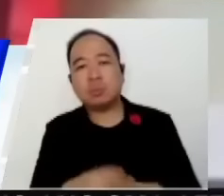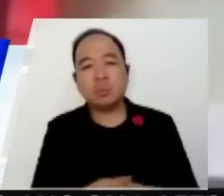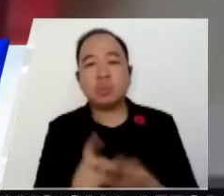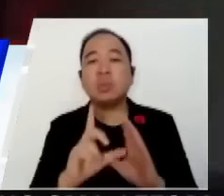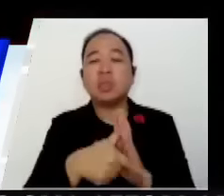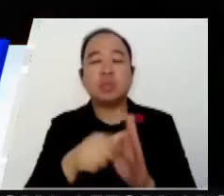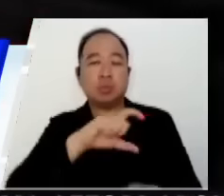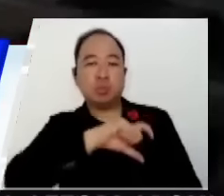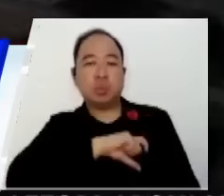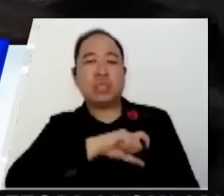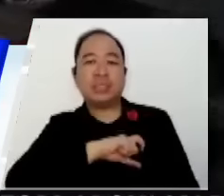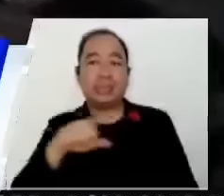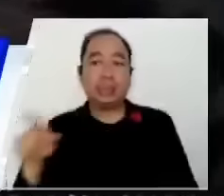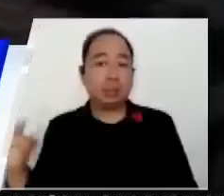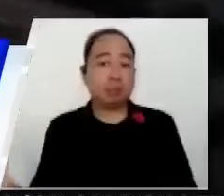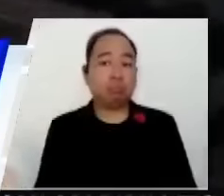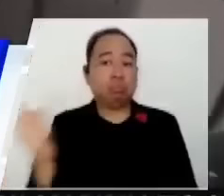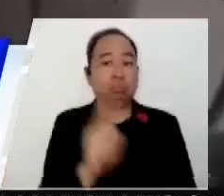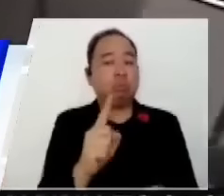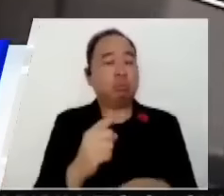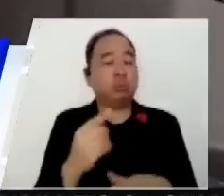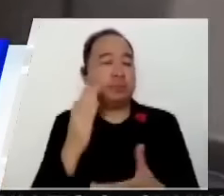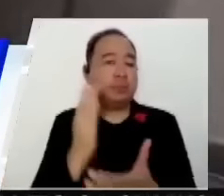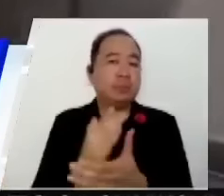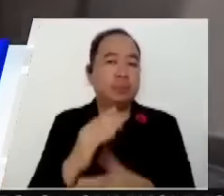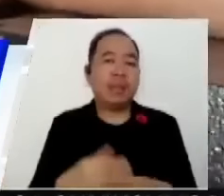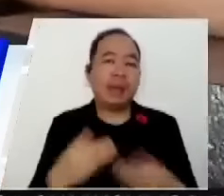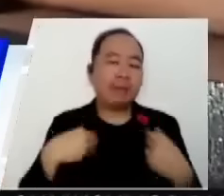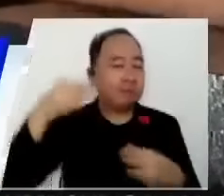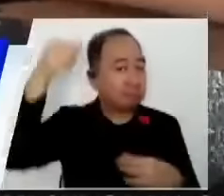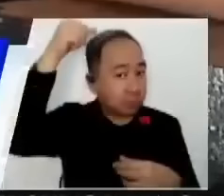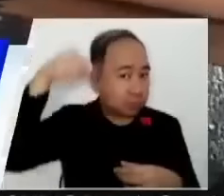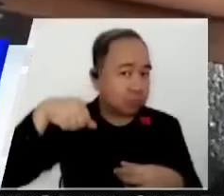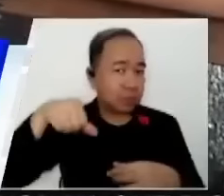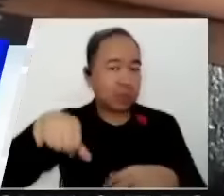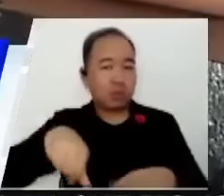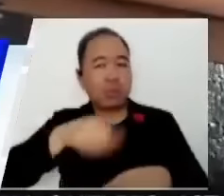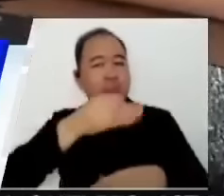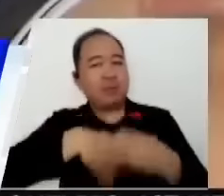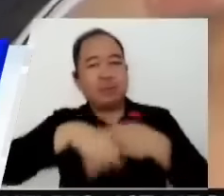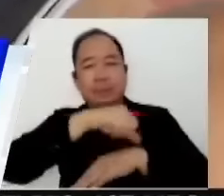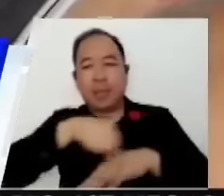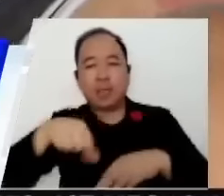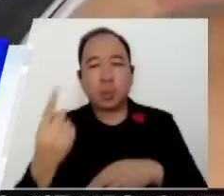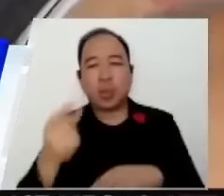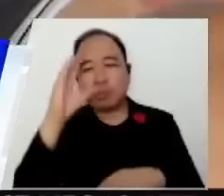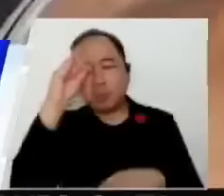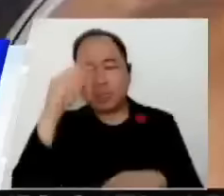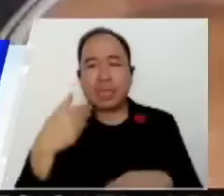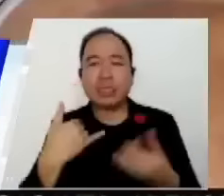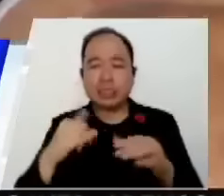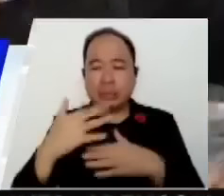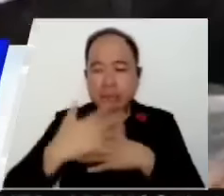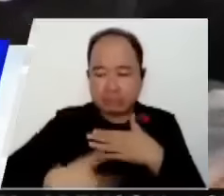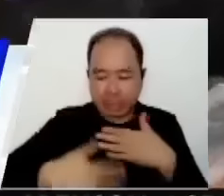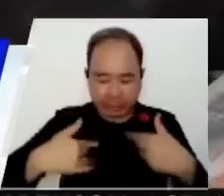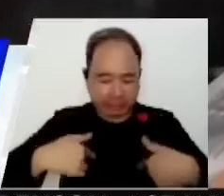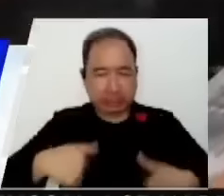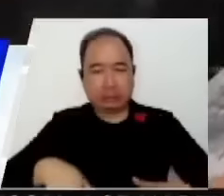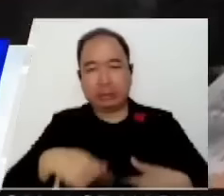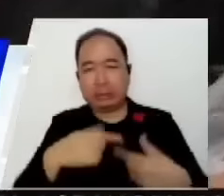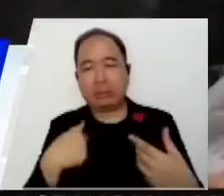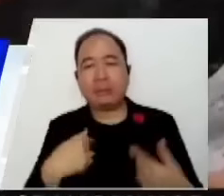umawat. Nagkasugat sa ulo at paa si Eladio. Bakas pa ang dugo sa kanyang damit, pati sa kinakasama niyang si Michelle. Yung isang